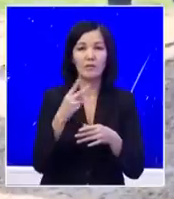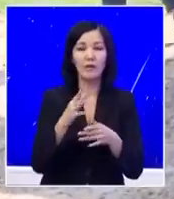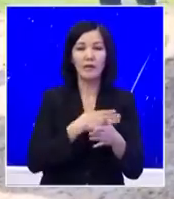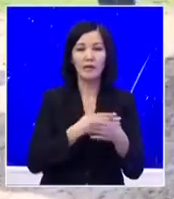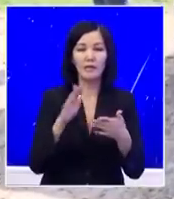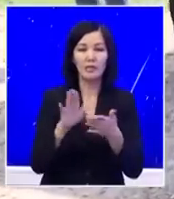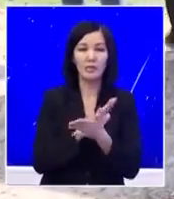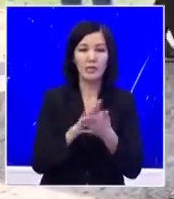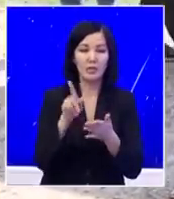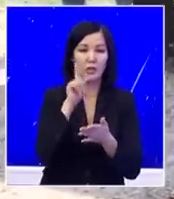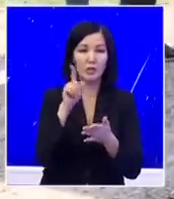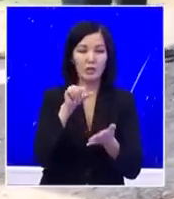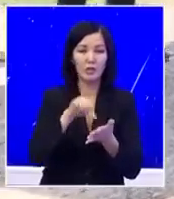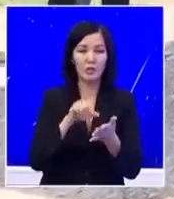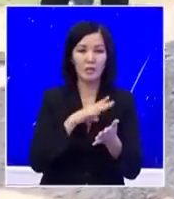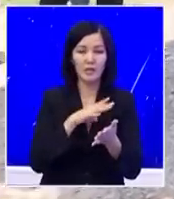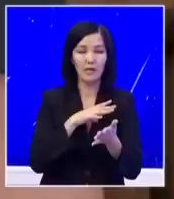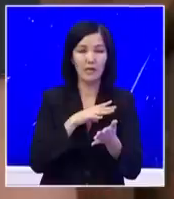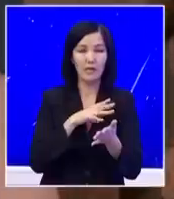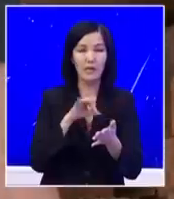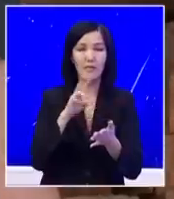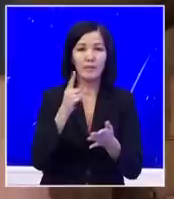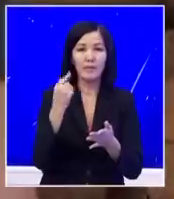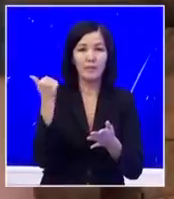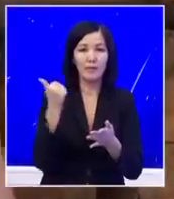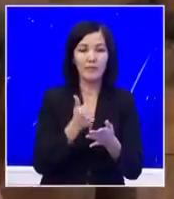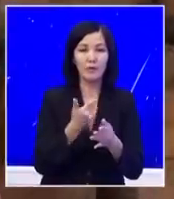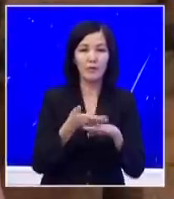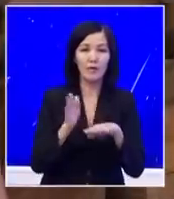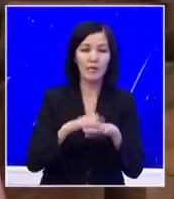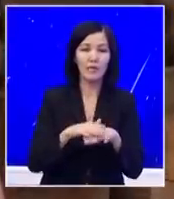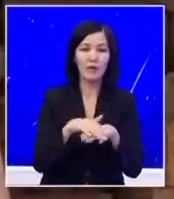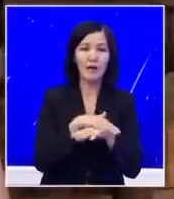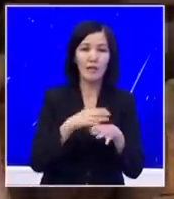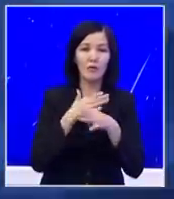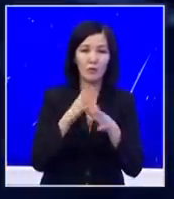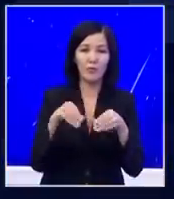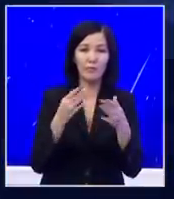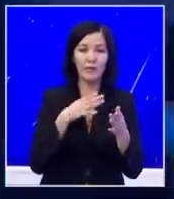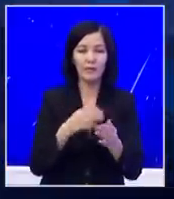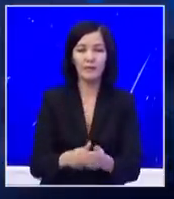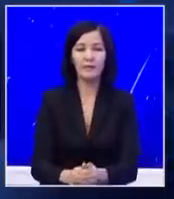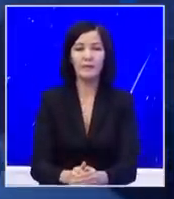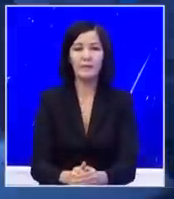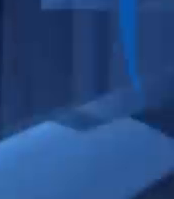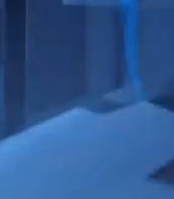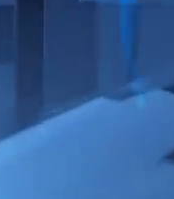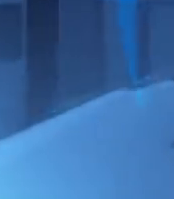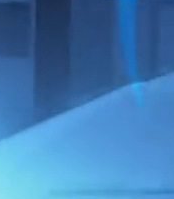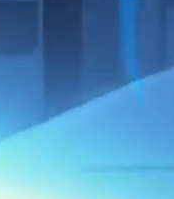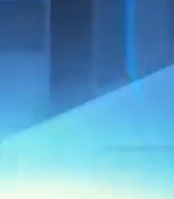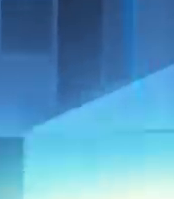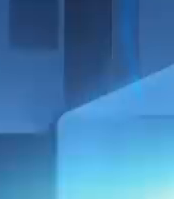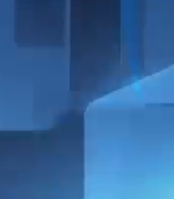жас қоса барған еді. Аймақ волонтерлары Мырзакентте бір апта болып, қиналған жұртшылыққа жәрдем берді. Елдана Серікбайқызы, Ербол